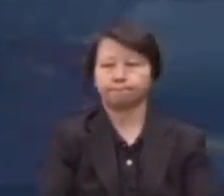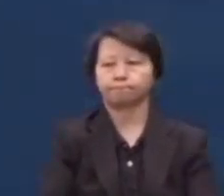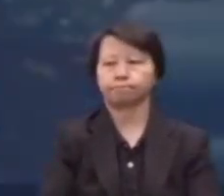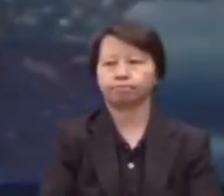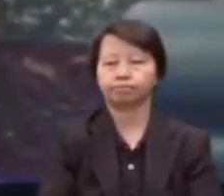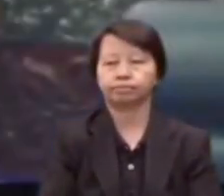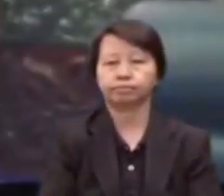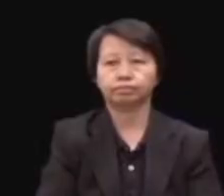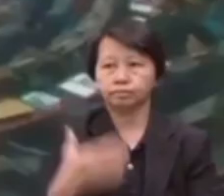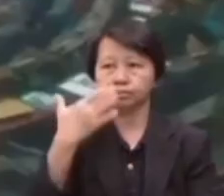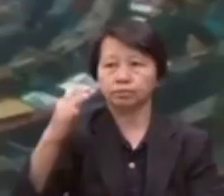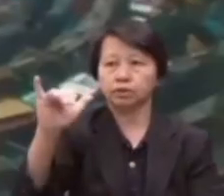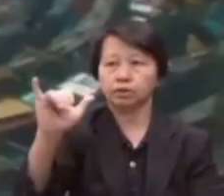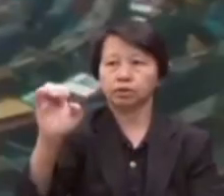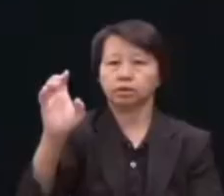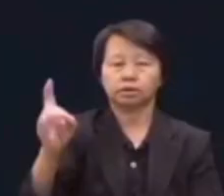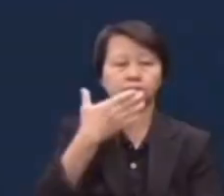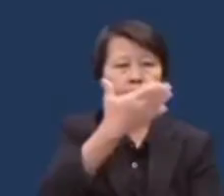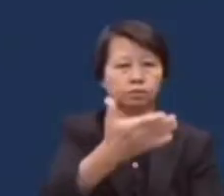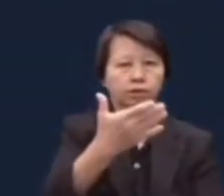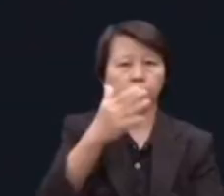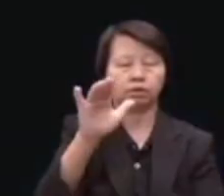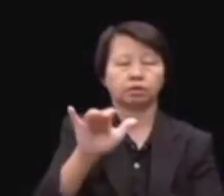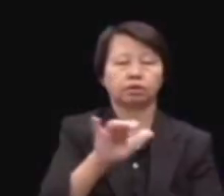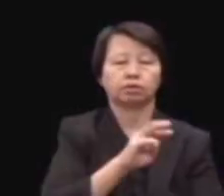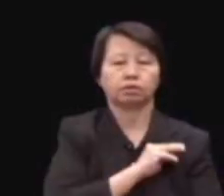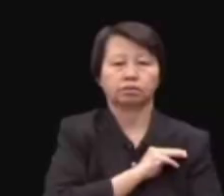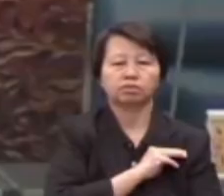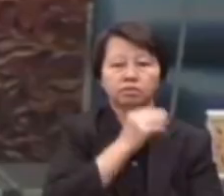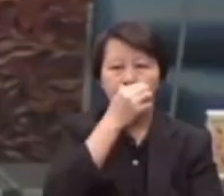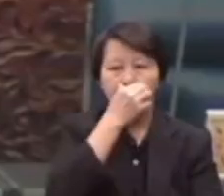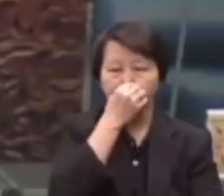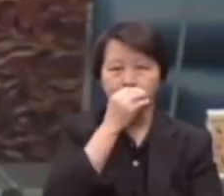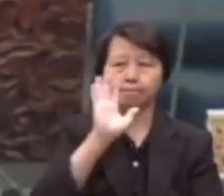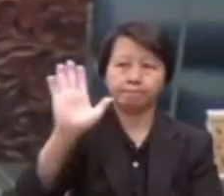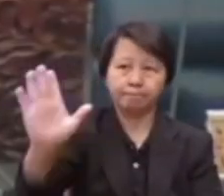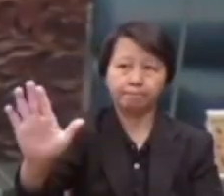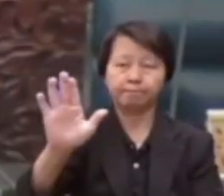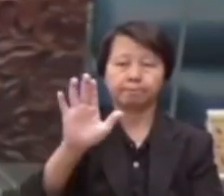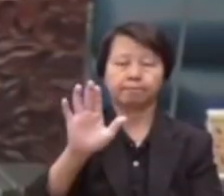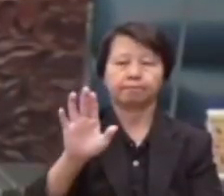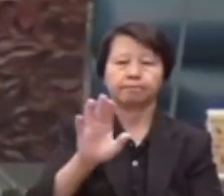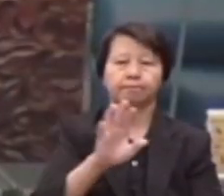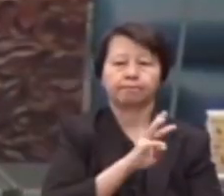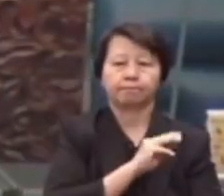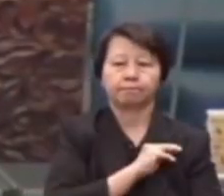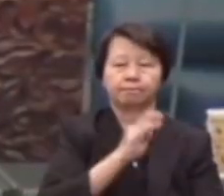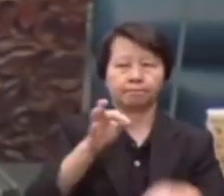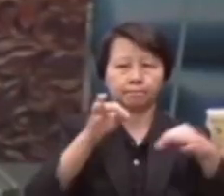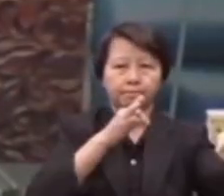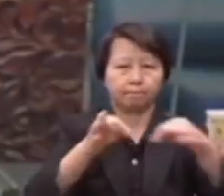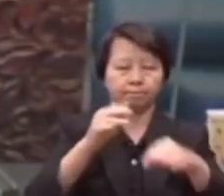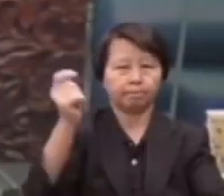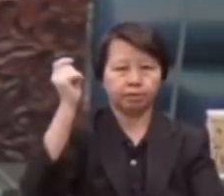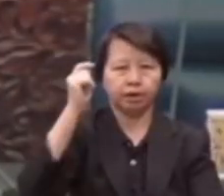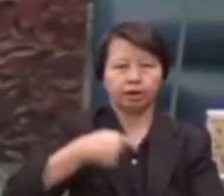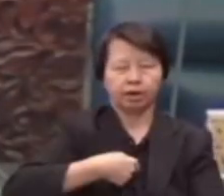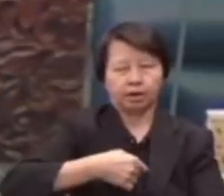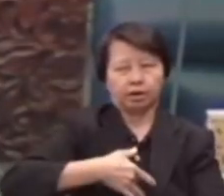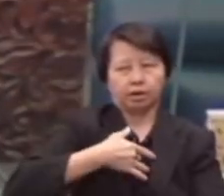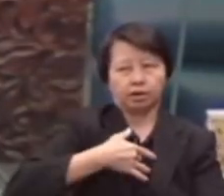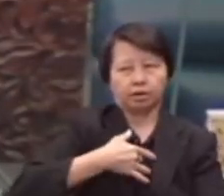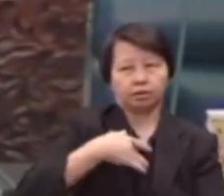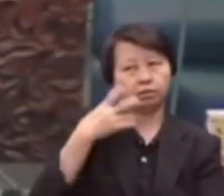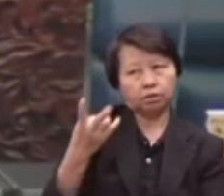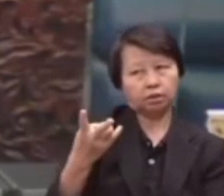Terima kasih, Yang Tua. Terima kasih kepada Yang Muat Menteri. Ada penjelasan Yang Muat Menteri tadi, saya rasa walaupun